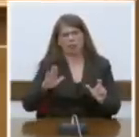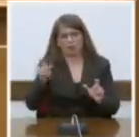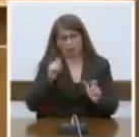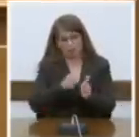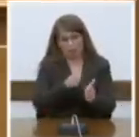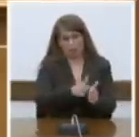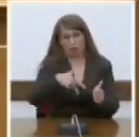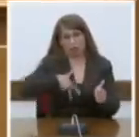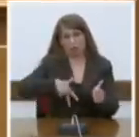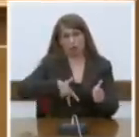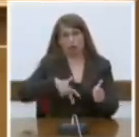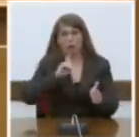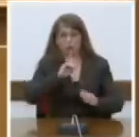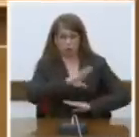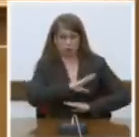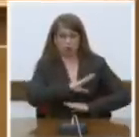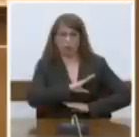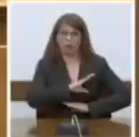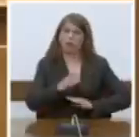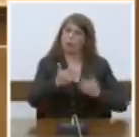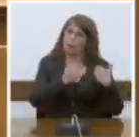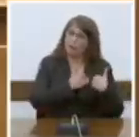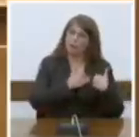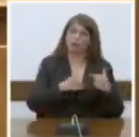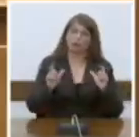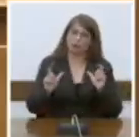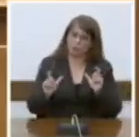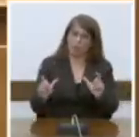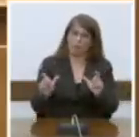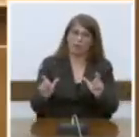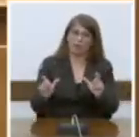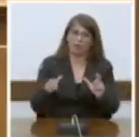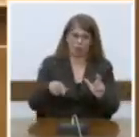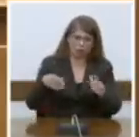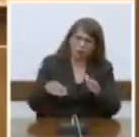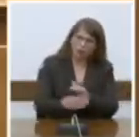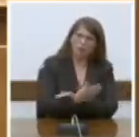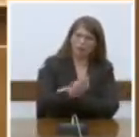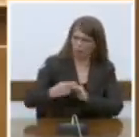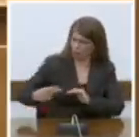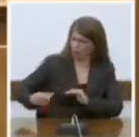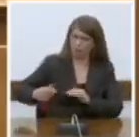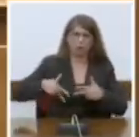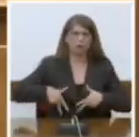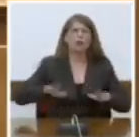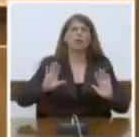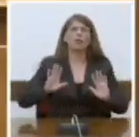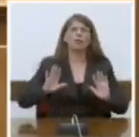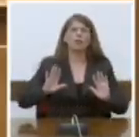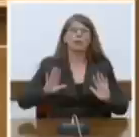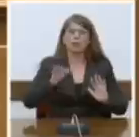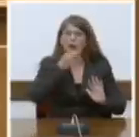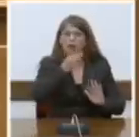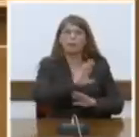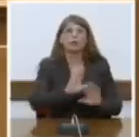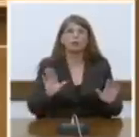και ο αρχηγός του στρατεύματος, όπως και ο υπεύθυνος αμυντικών εξοπλισμών. Είναι δυνατόν αυτό να περνάει από δίπλα από τους υπουργούς και να μην υπάρχει καμία κουβέντα? Τι δεσμεύσεις